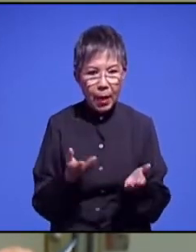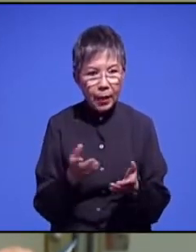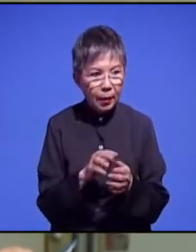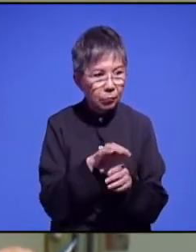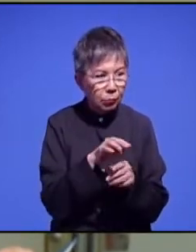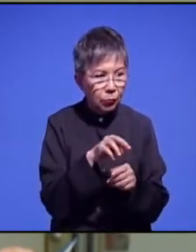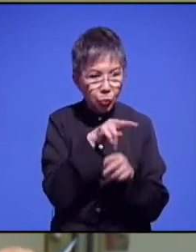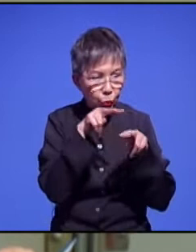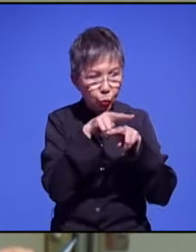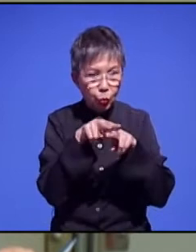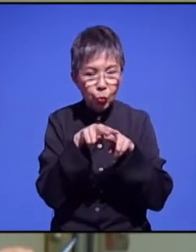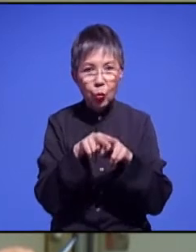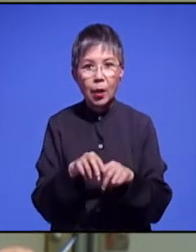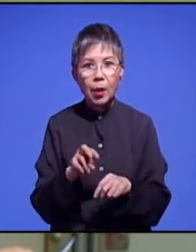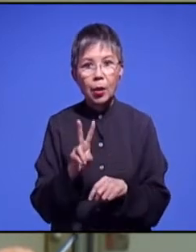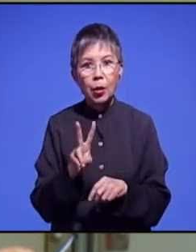penindakan sebanyak